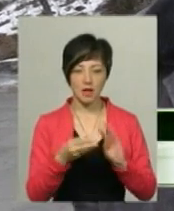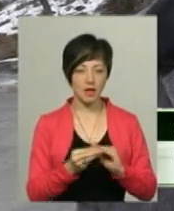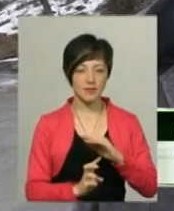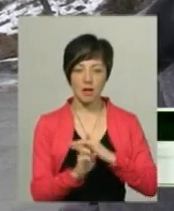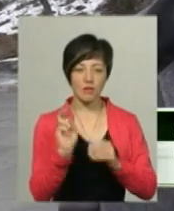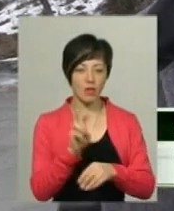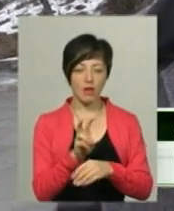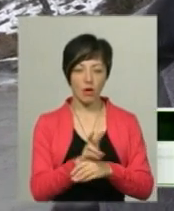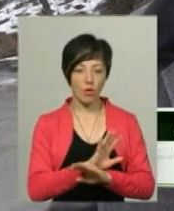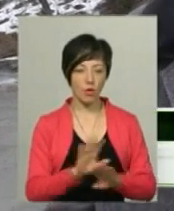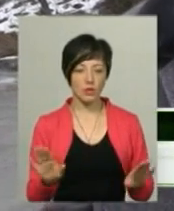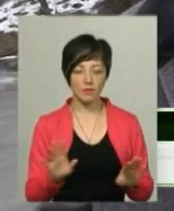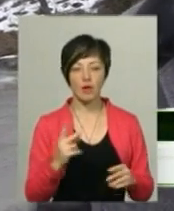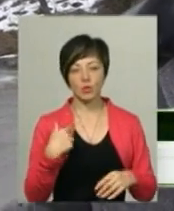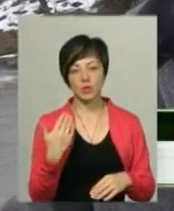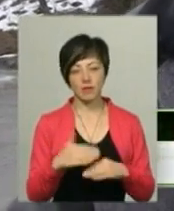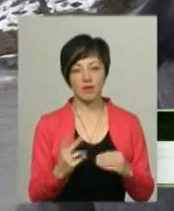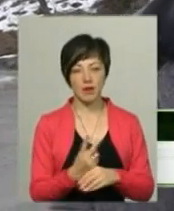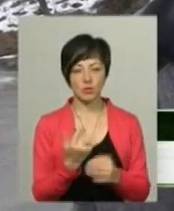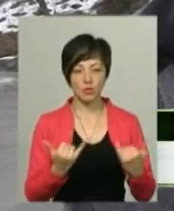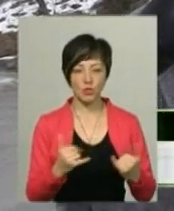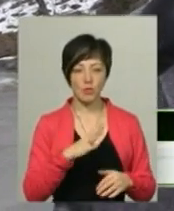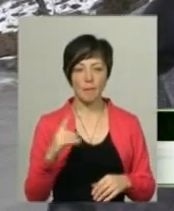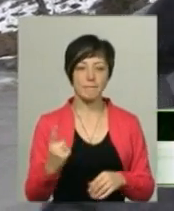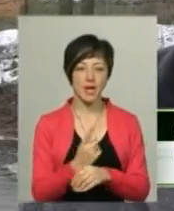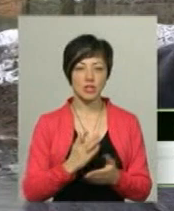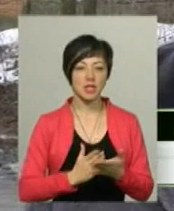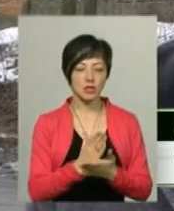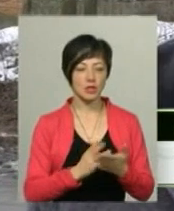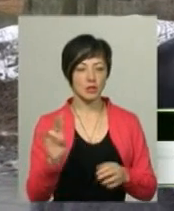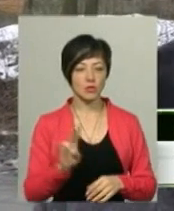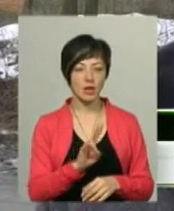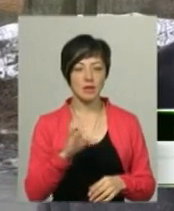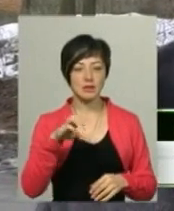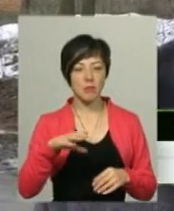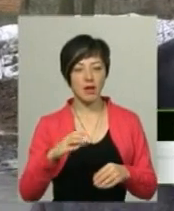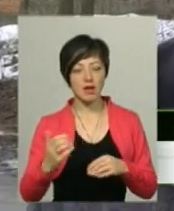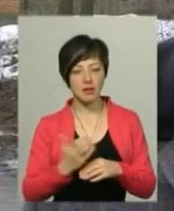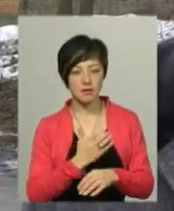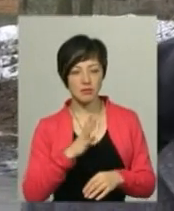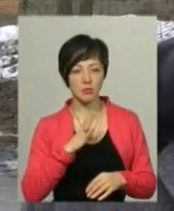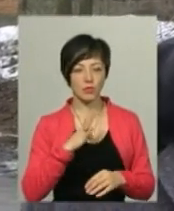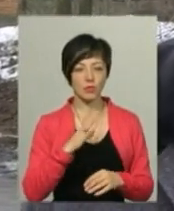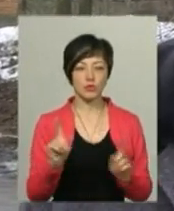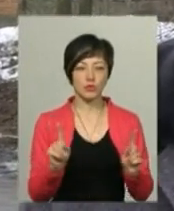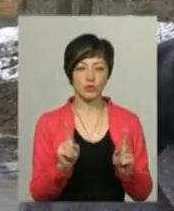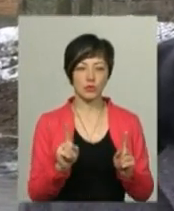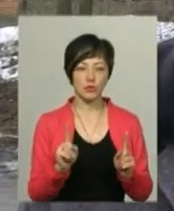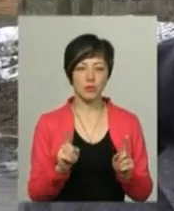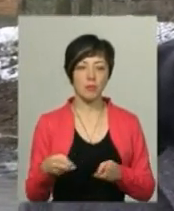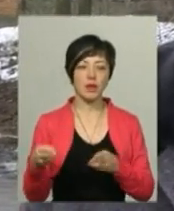не ходив. Вже 2 рази я був. От сьогодні у нас була перша літургія. СМС-ки скидали, що